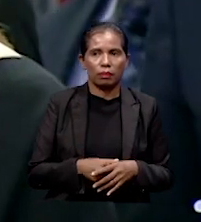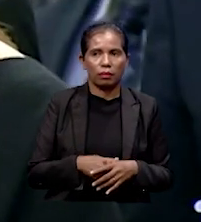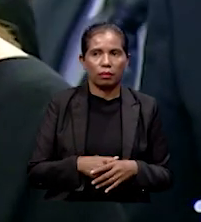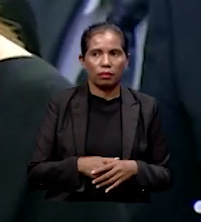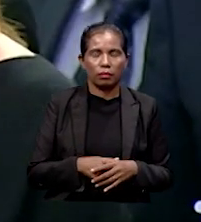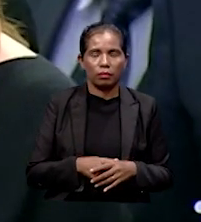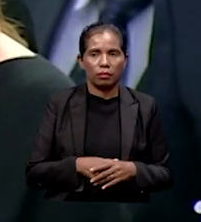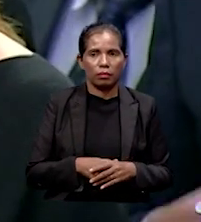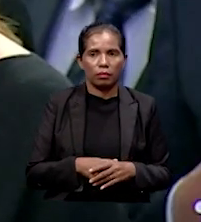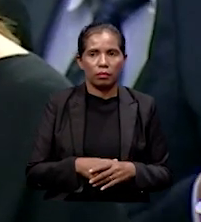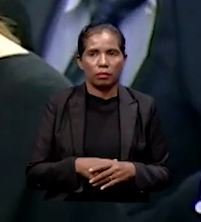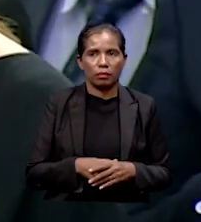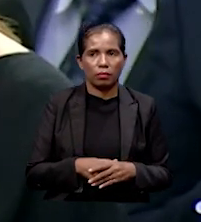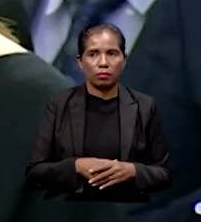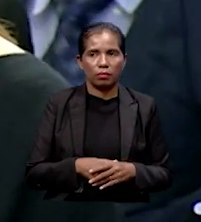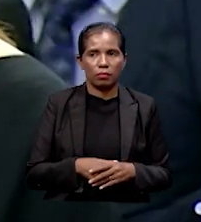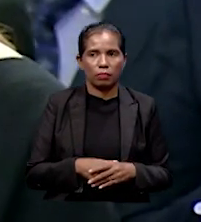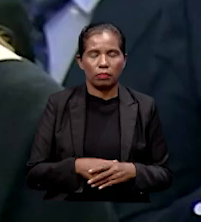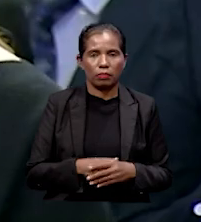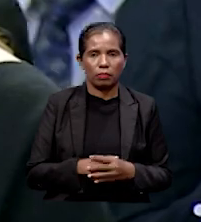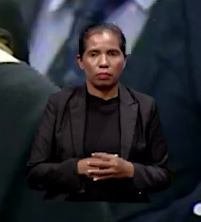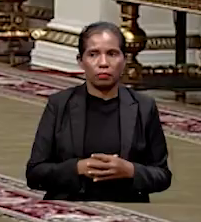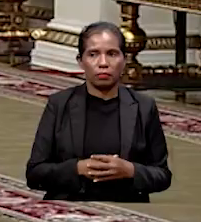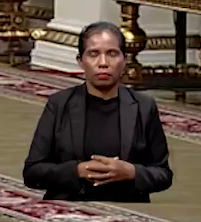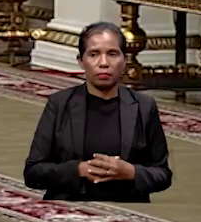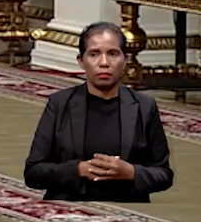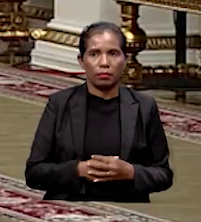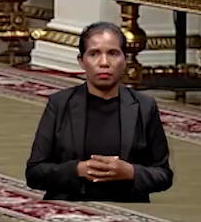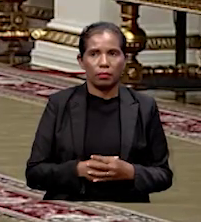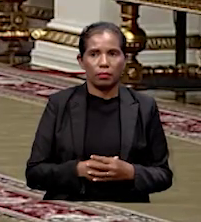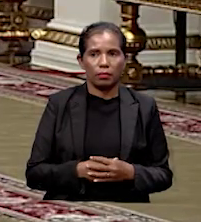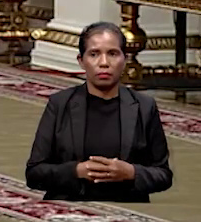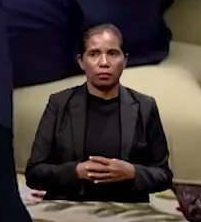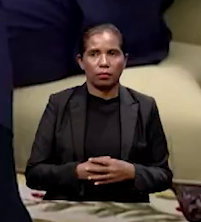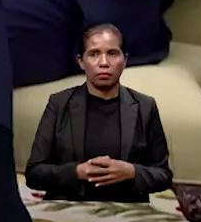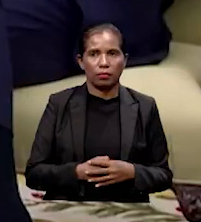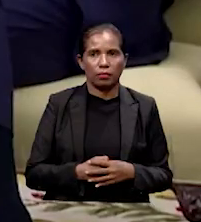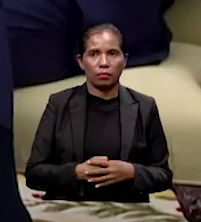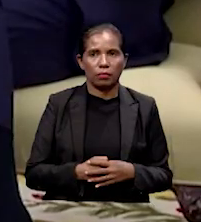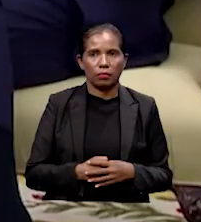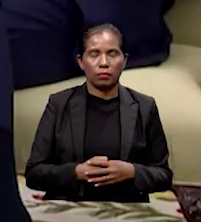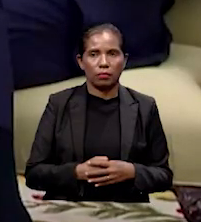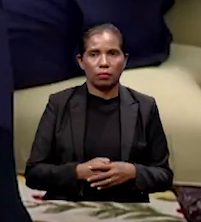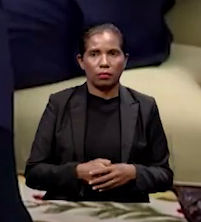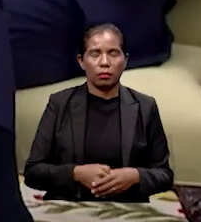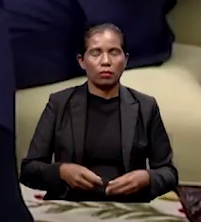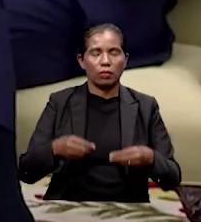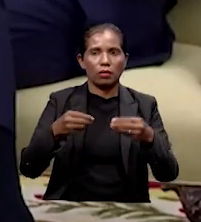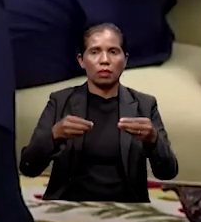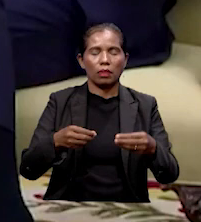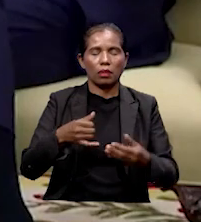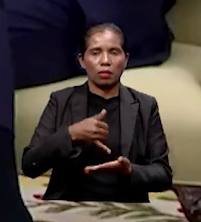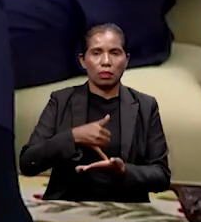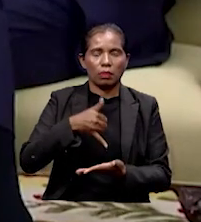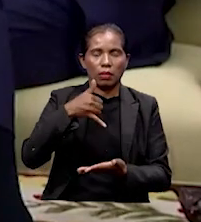конфликта, а наоборот, закончить эту войну, мы к этому стремимся и будем стремиться. Zelensky mos fo Biden medalha militar